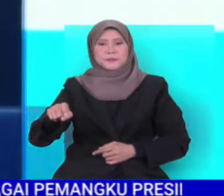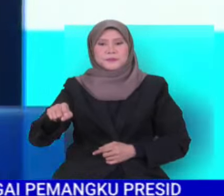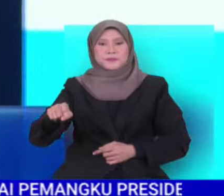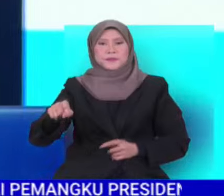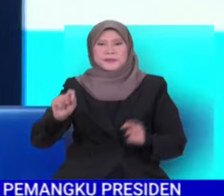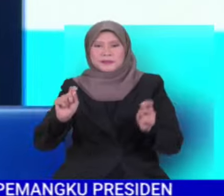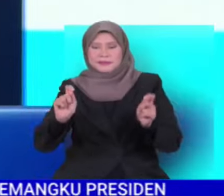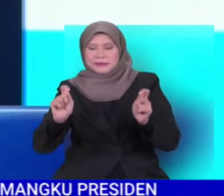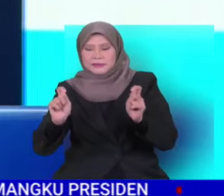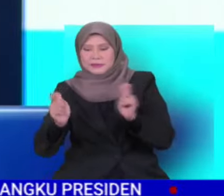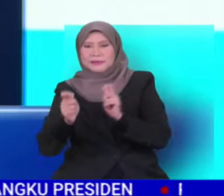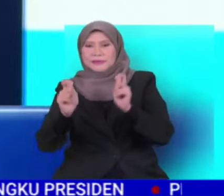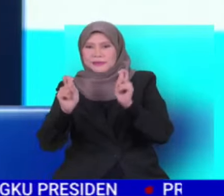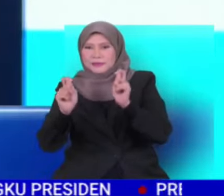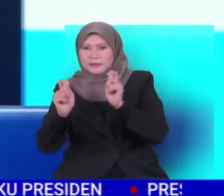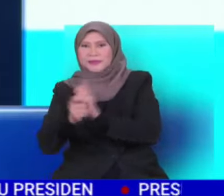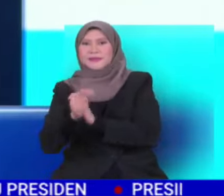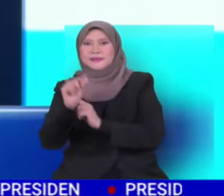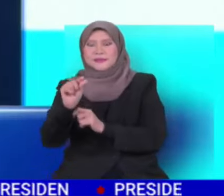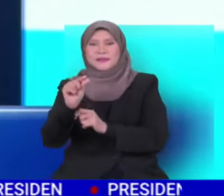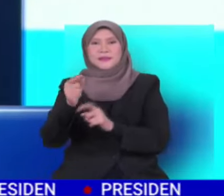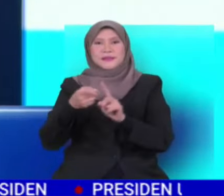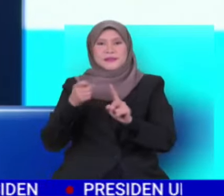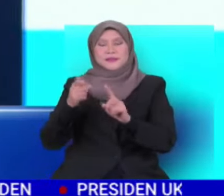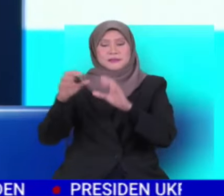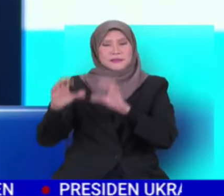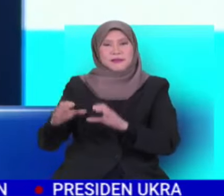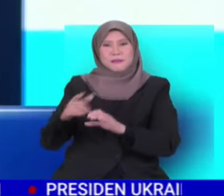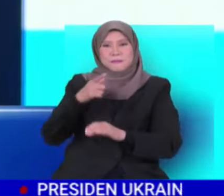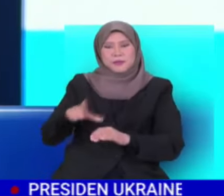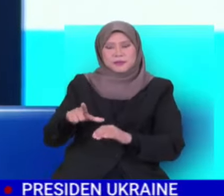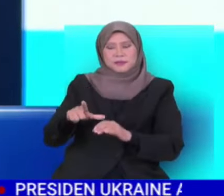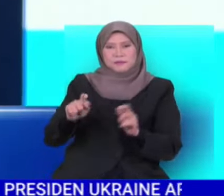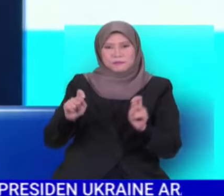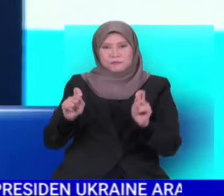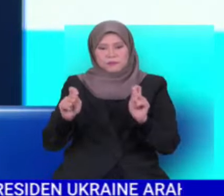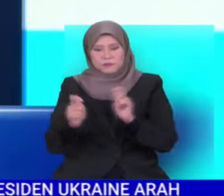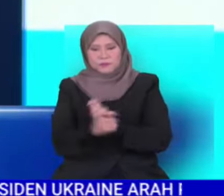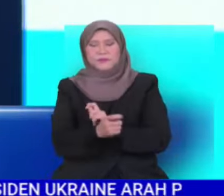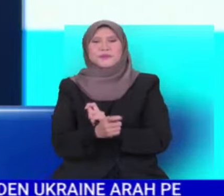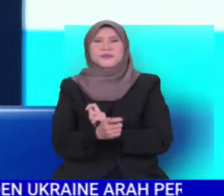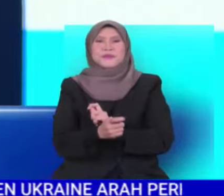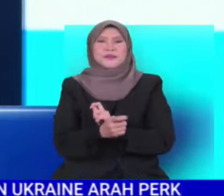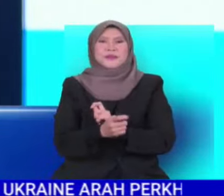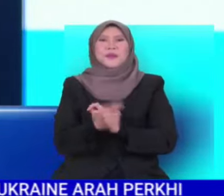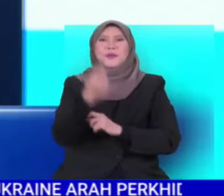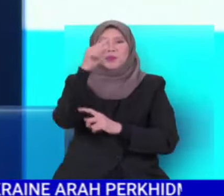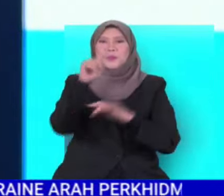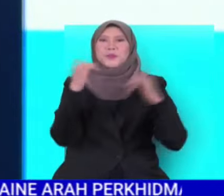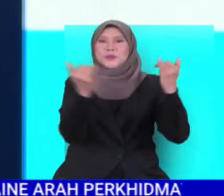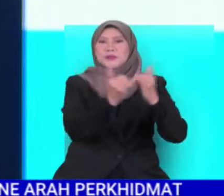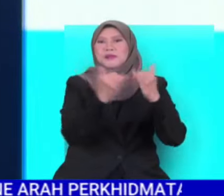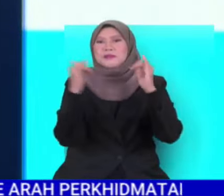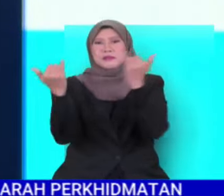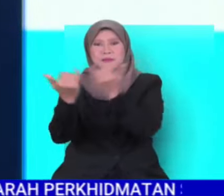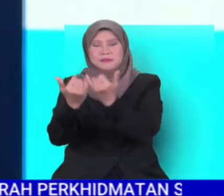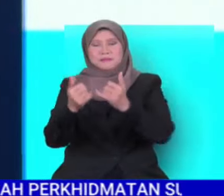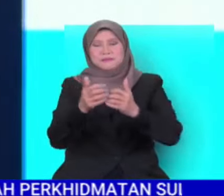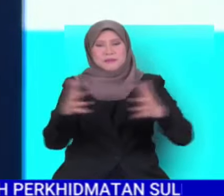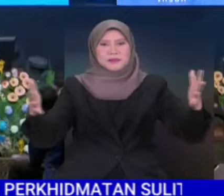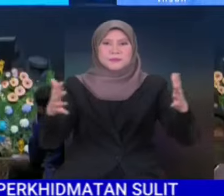beralih sedikit, anjak sedikit daripada pendekatan yang lama, persaingan di antara di kalangan syarikat-syarikat besar